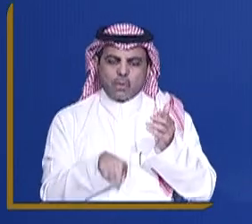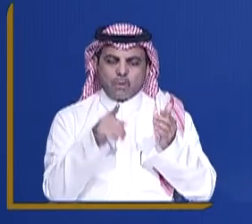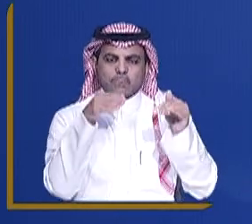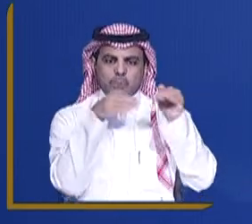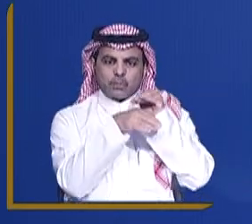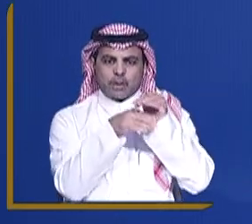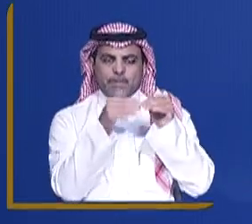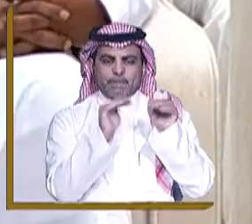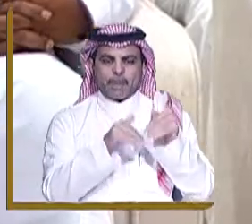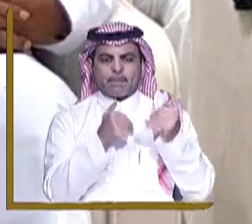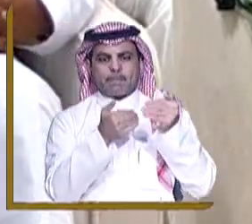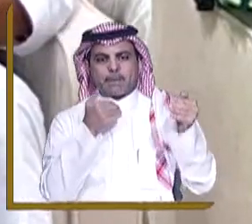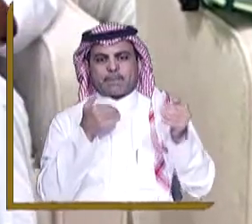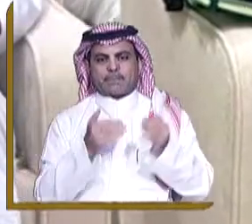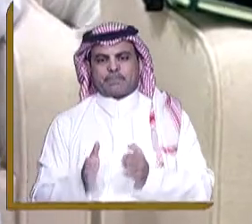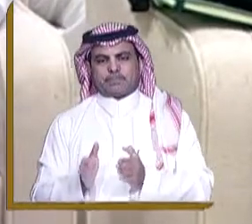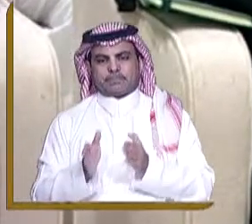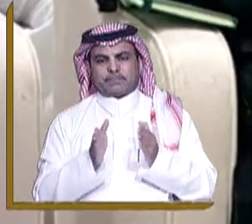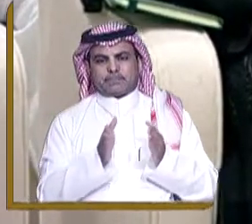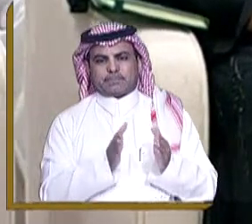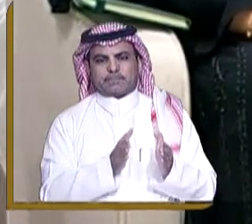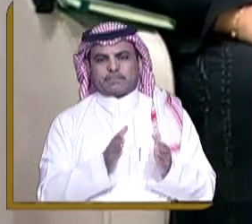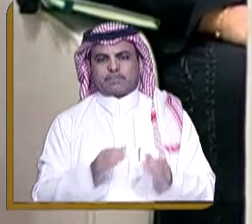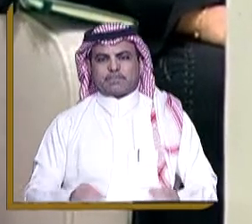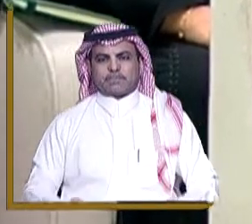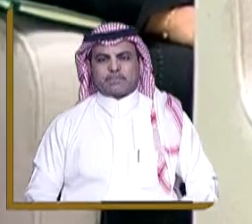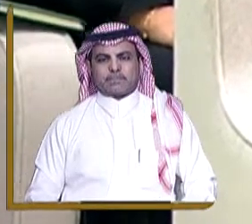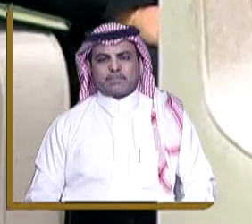الله. تفضل.